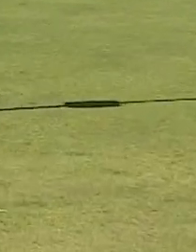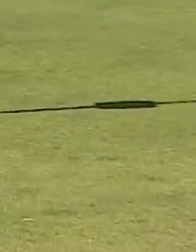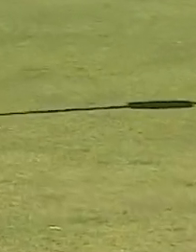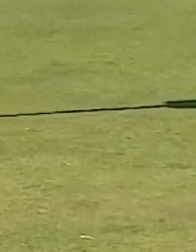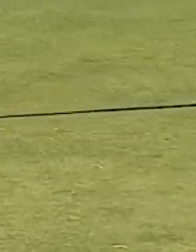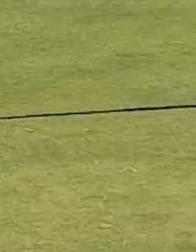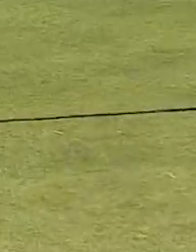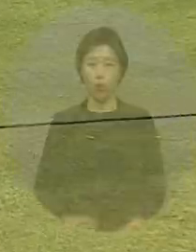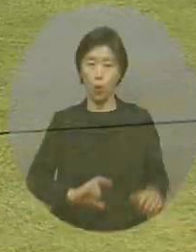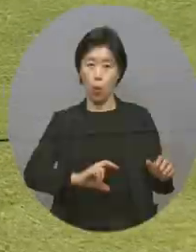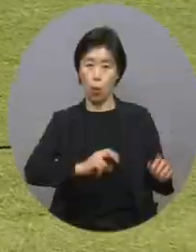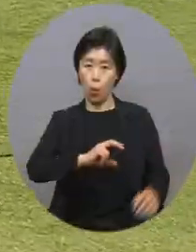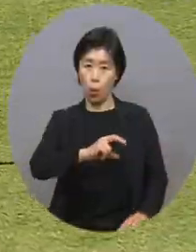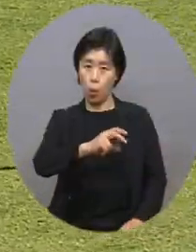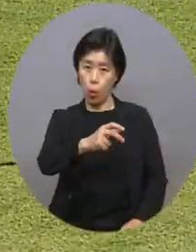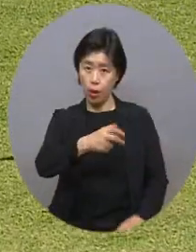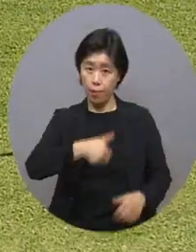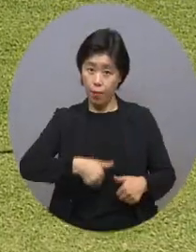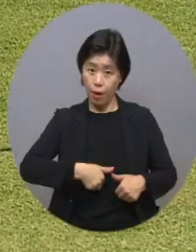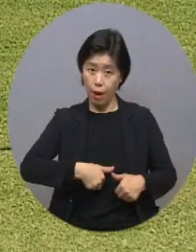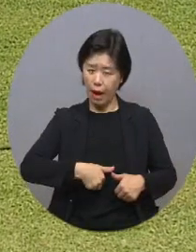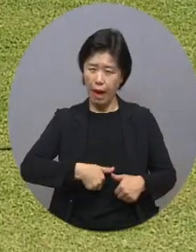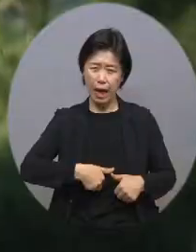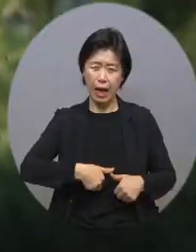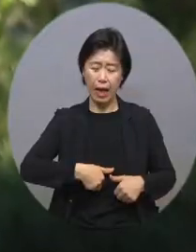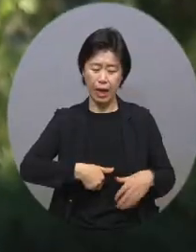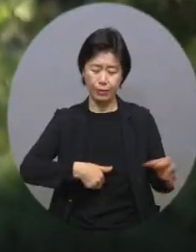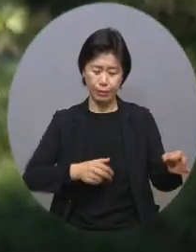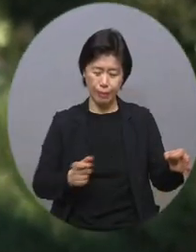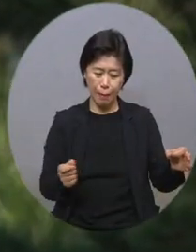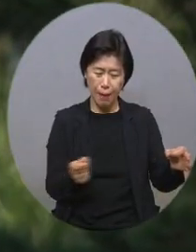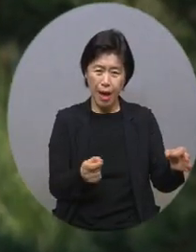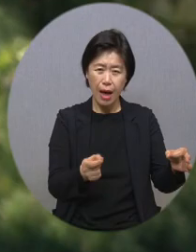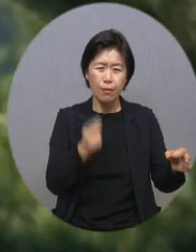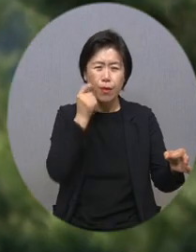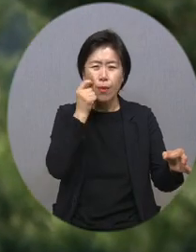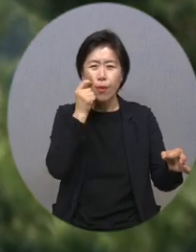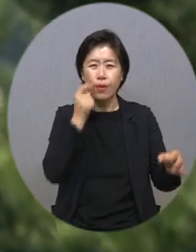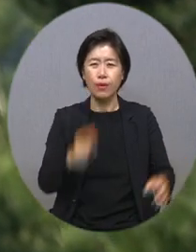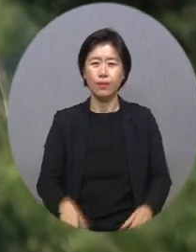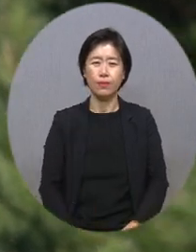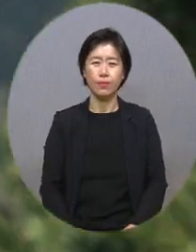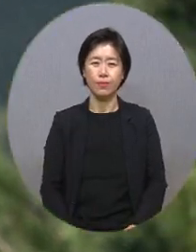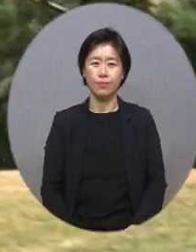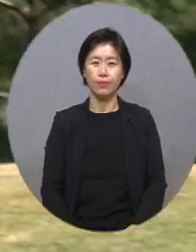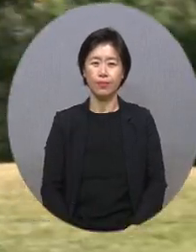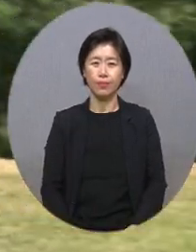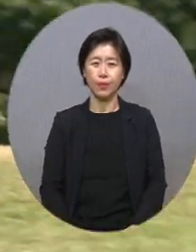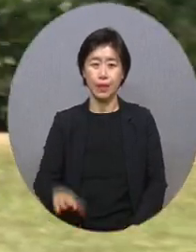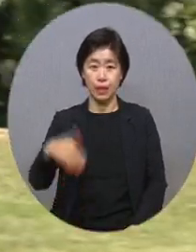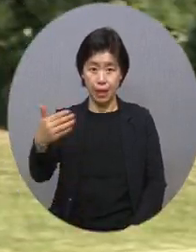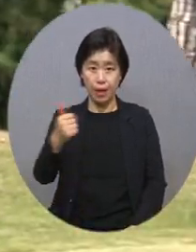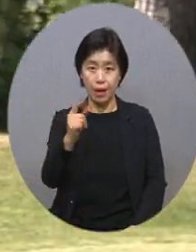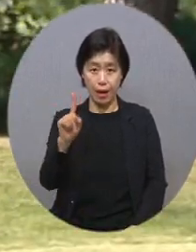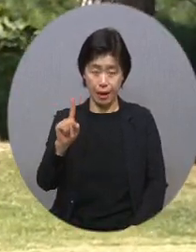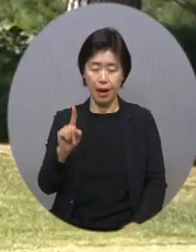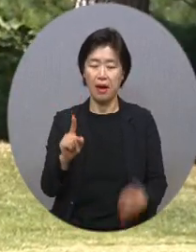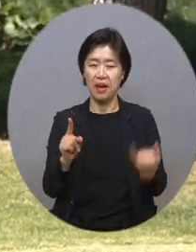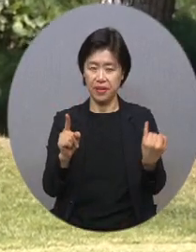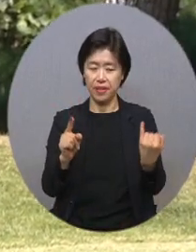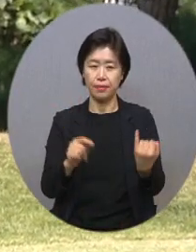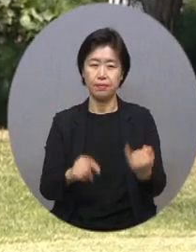올라가야 돼. 아우, 짧아. 그다음 하연아 하겠습니다. 그다음 하연아